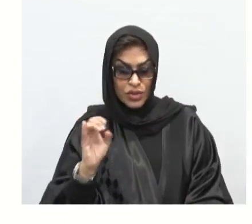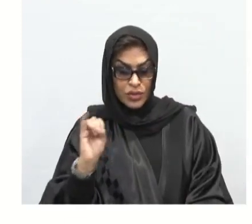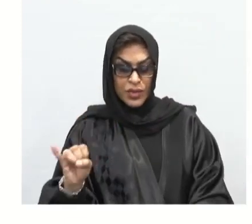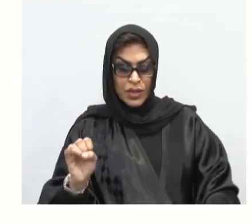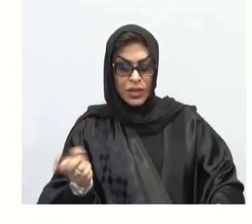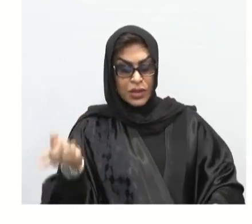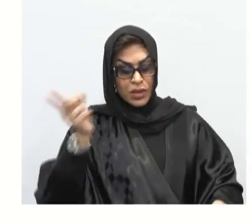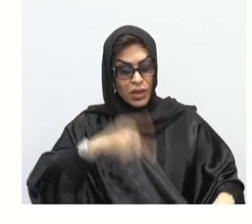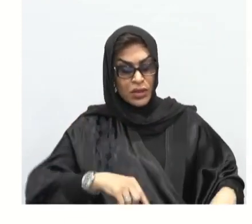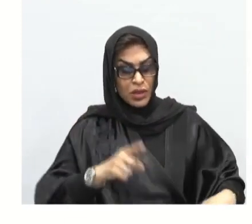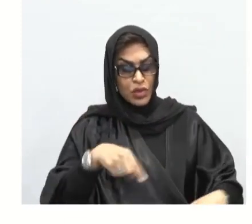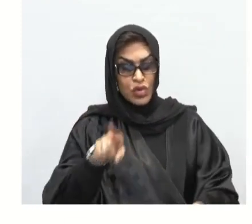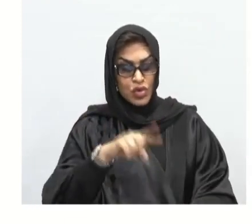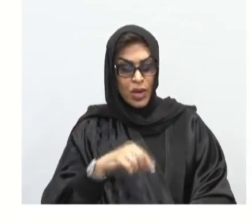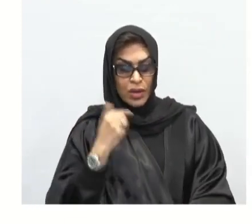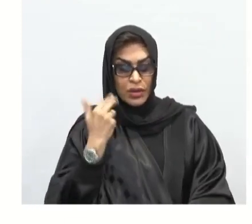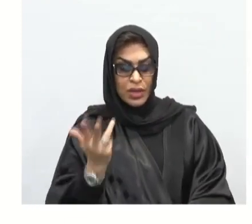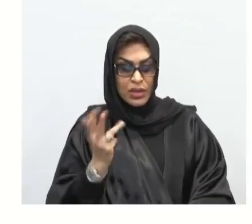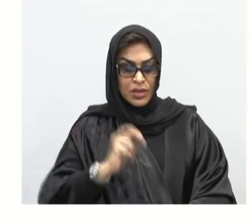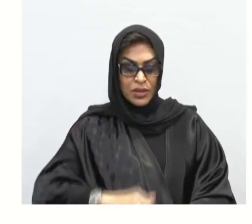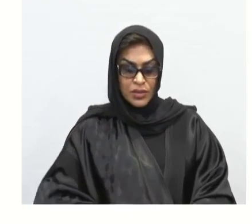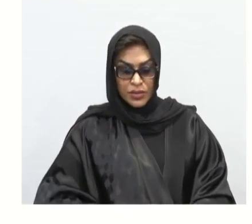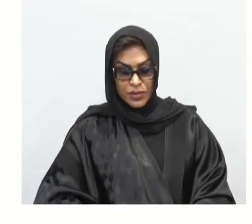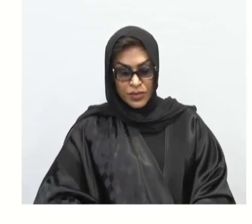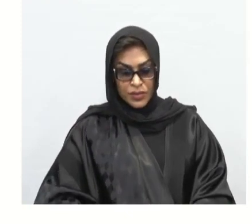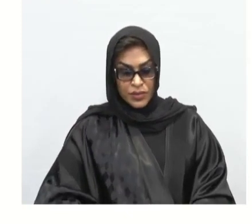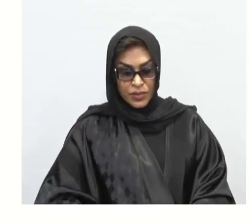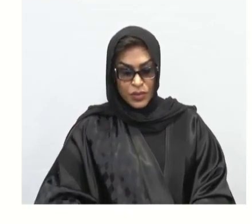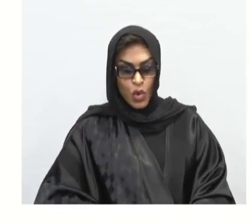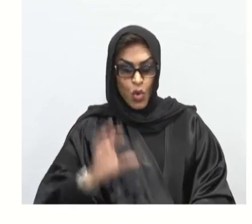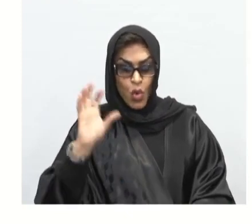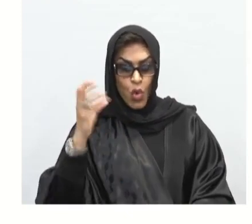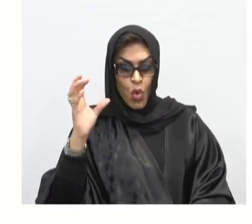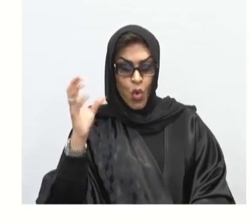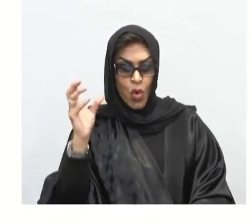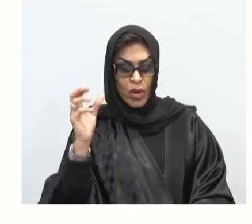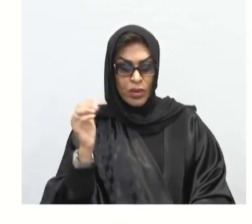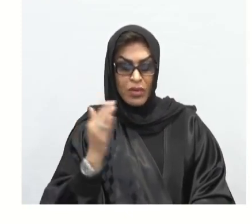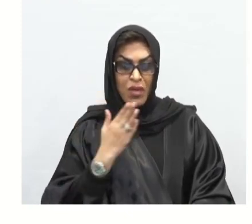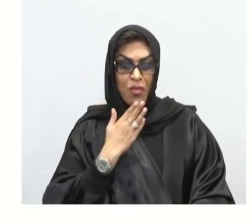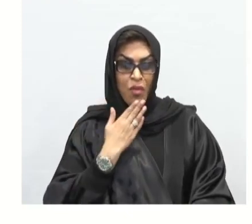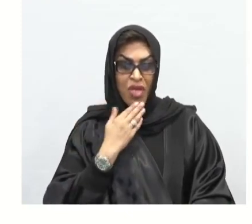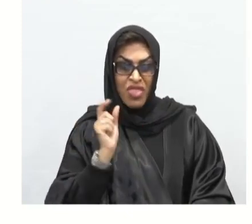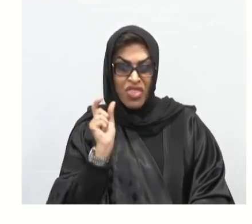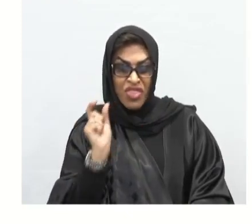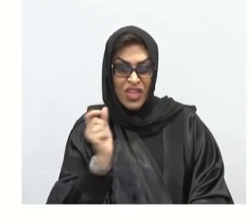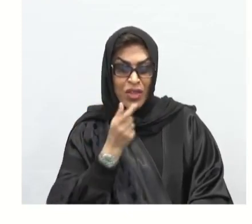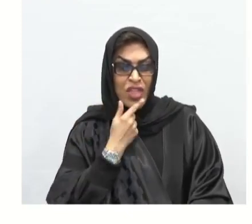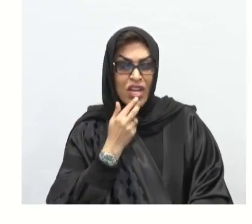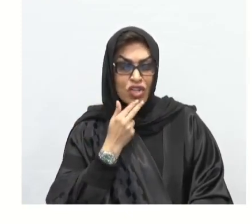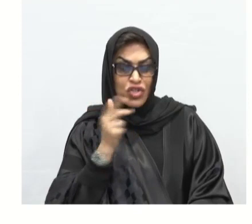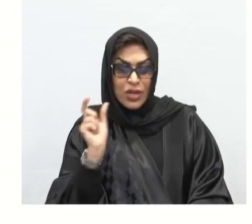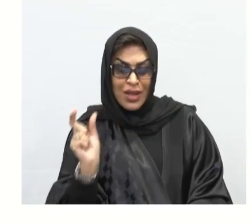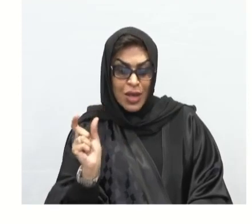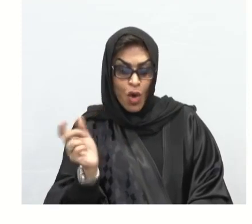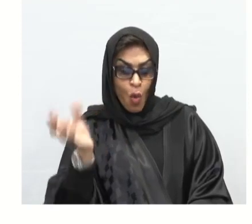ننطلق للسؤال التاسع طالبي وطالبتي فراغ كره من الجليد